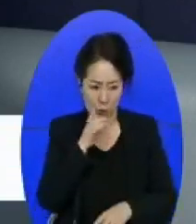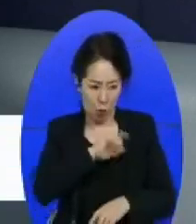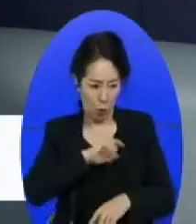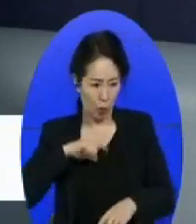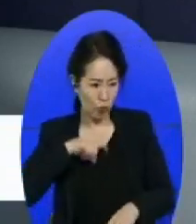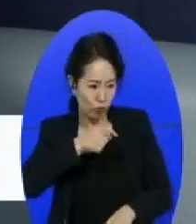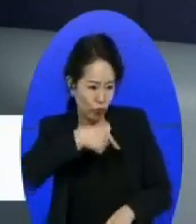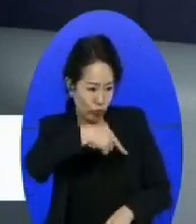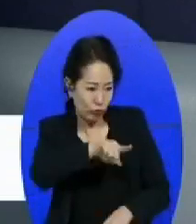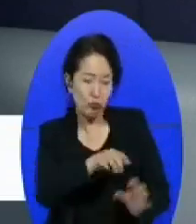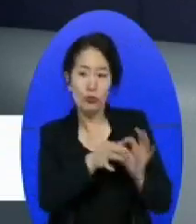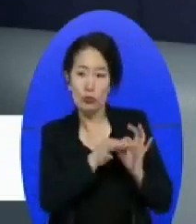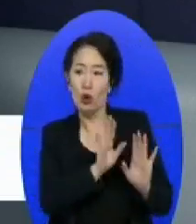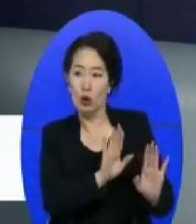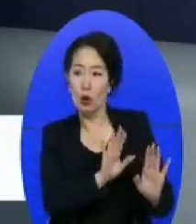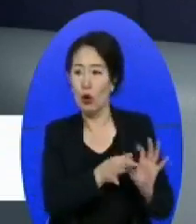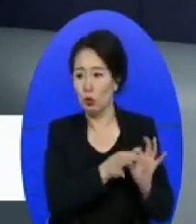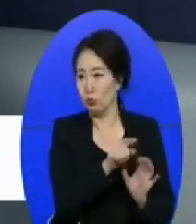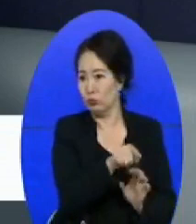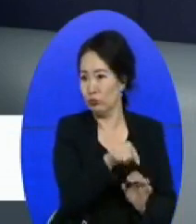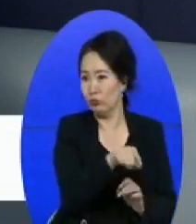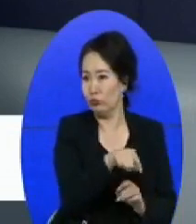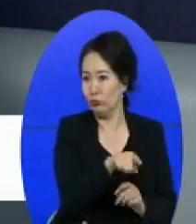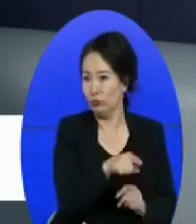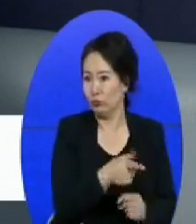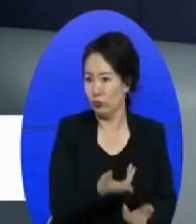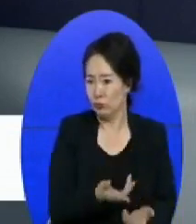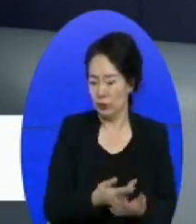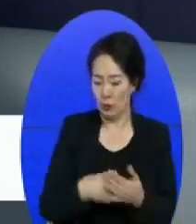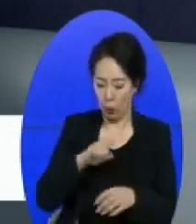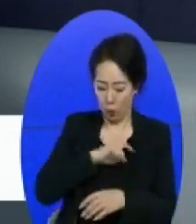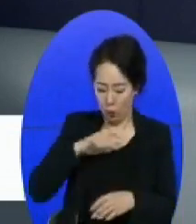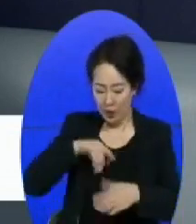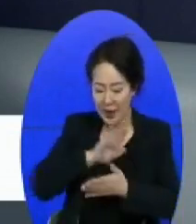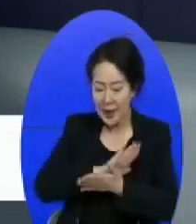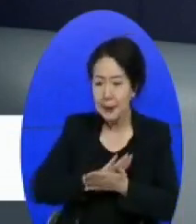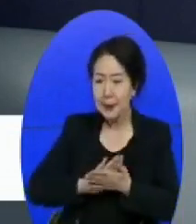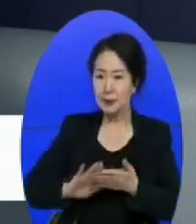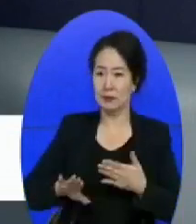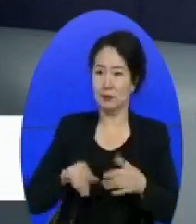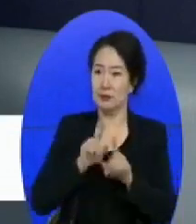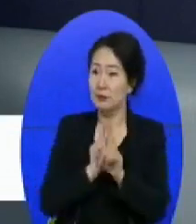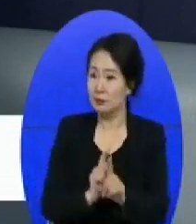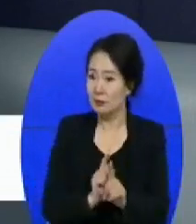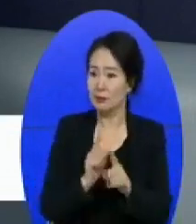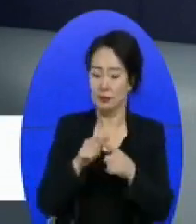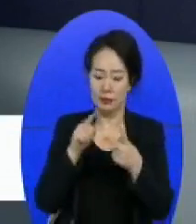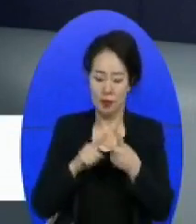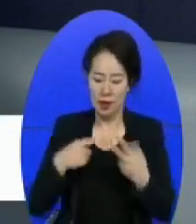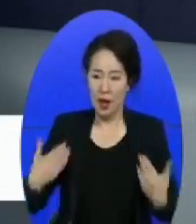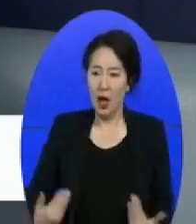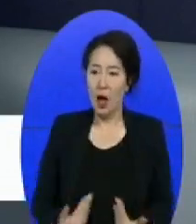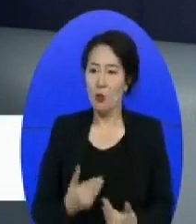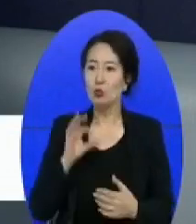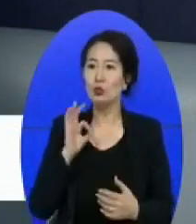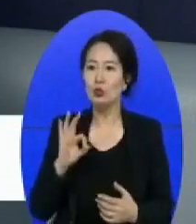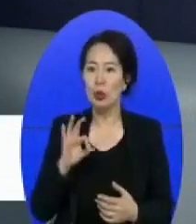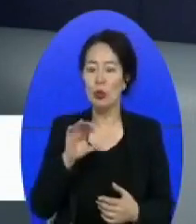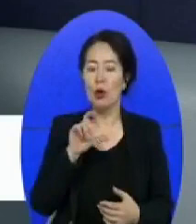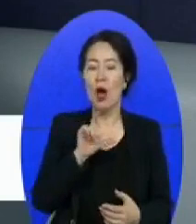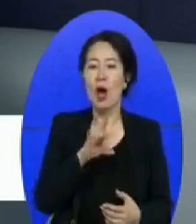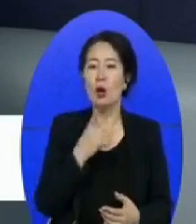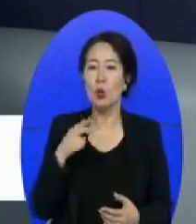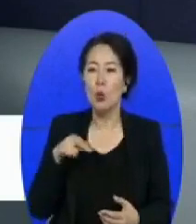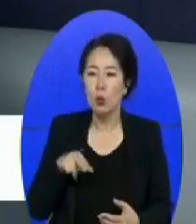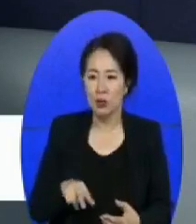маш хамааралтай учраас хувь хүн болгон өөрийнхөө одоо хувийн ариун цэврийг маш сайн сахихаас гадна тэгээд амьдралын зөв хийв эрүүл